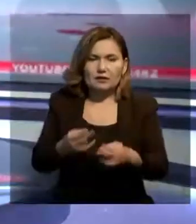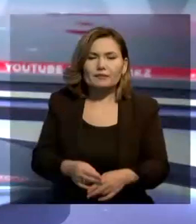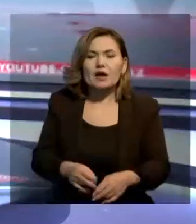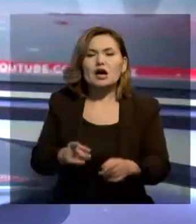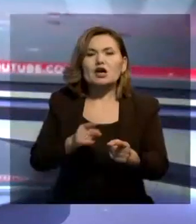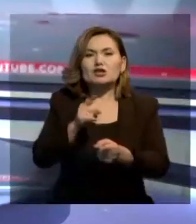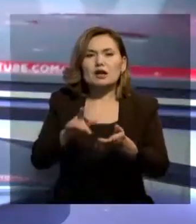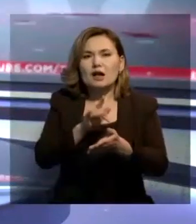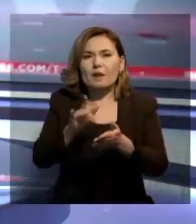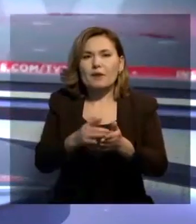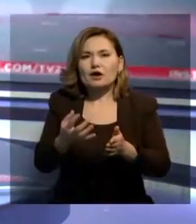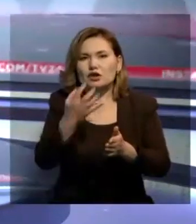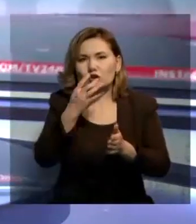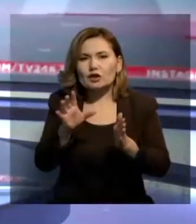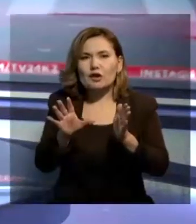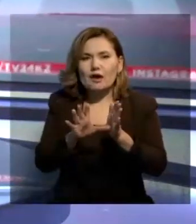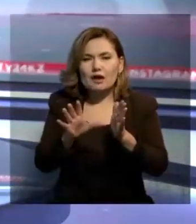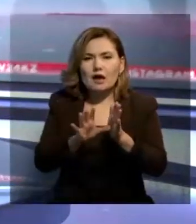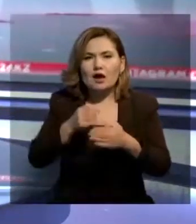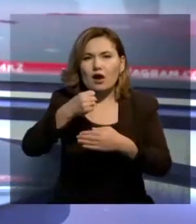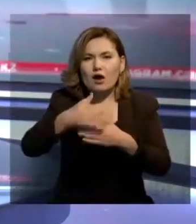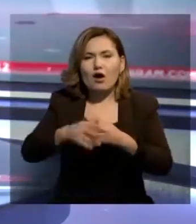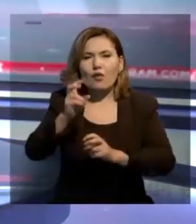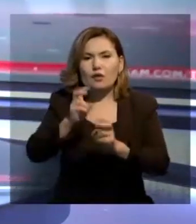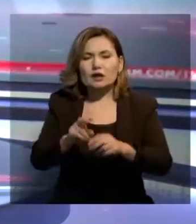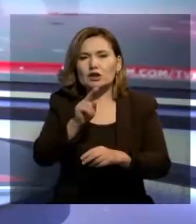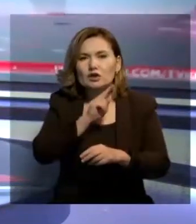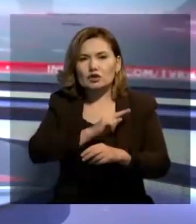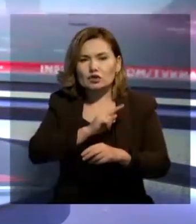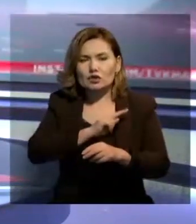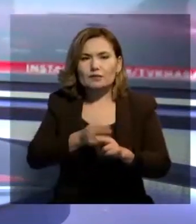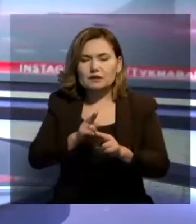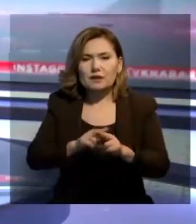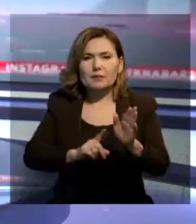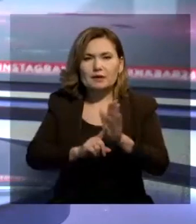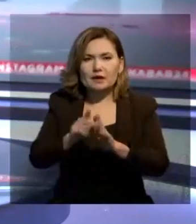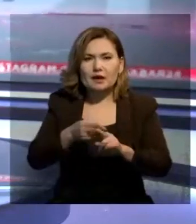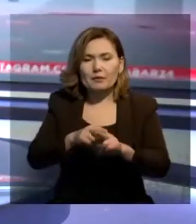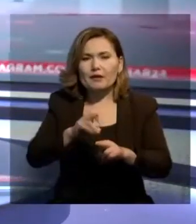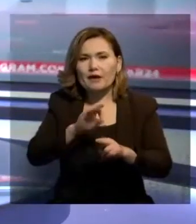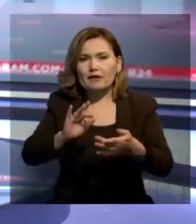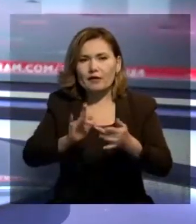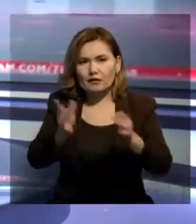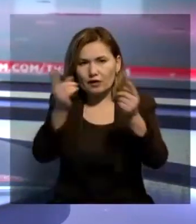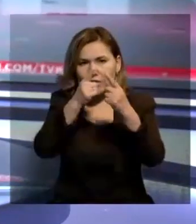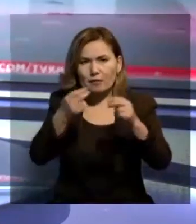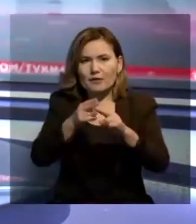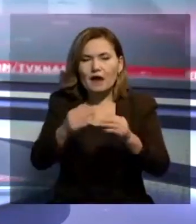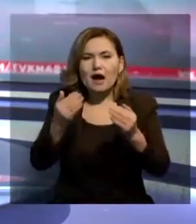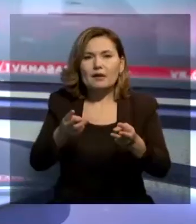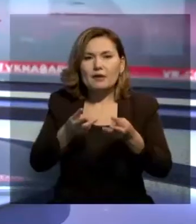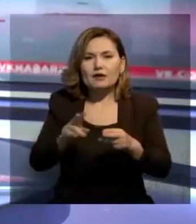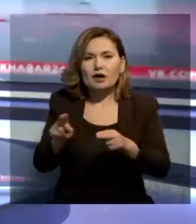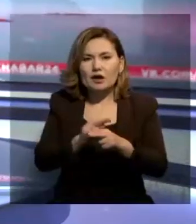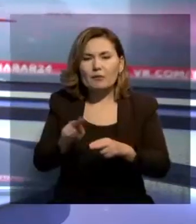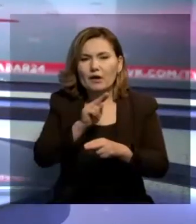Ал Жезқазған жылу электр орталығы штаттық режимге көшті. Бұл туралы қалалық әкімдіктің ресми парақшасында жарияланды. Қазір қазандықтарды